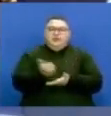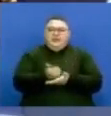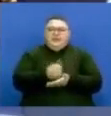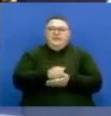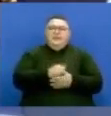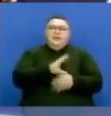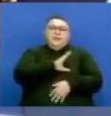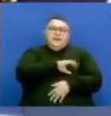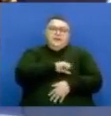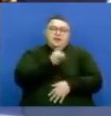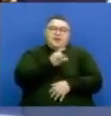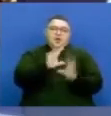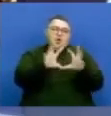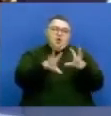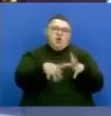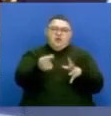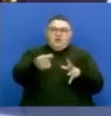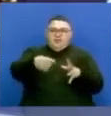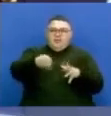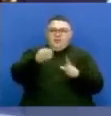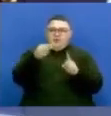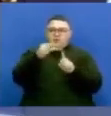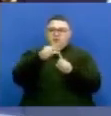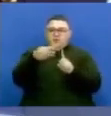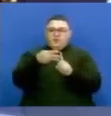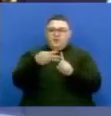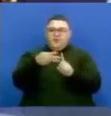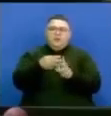merdeka dan menjadi anggota baru PBB.